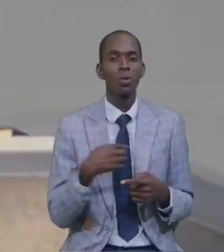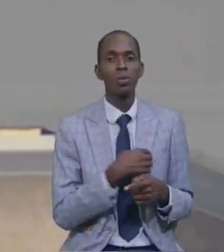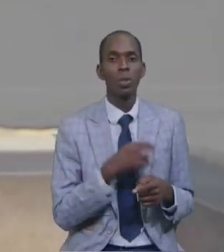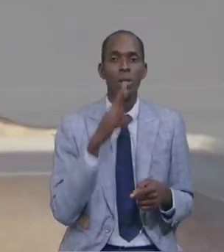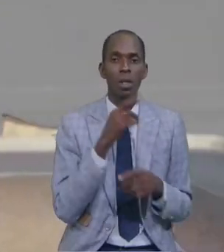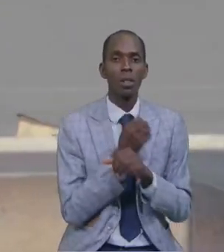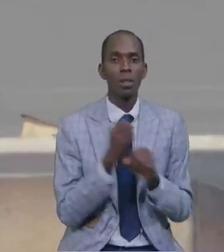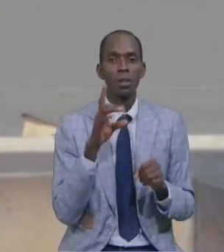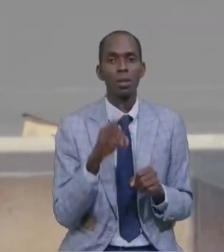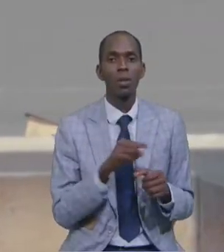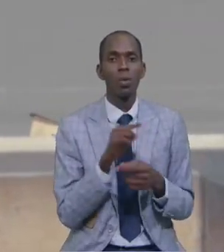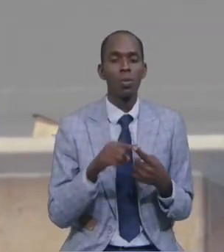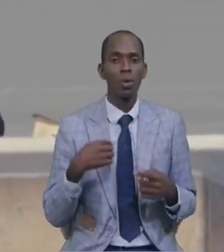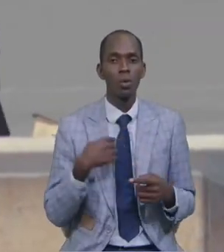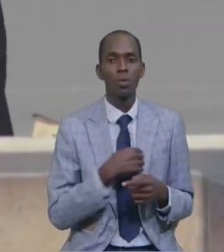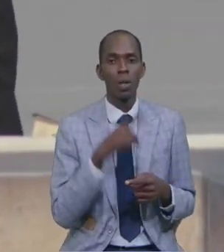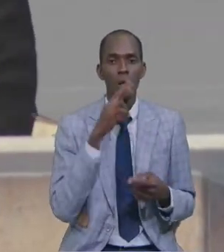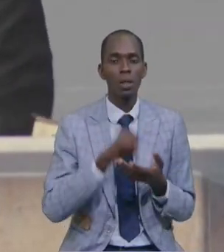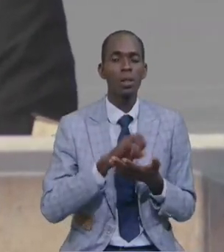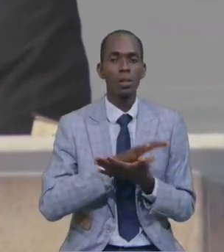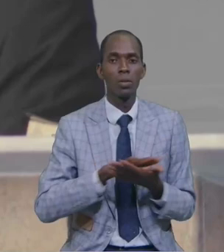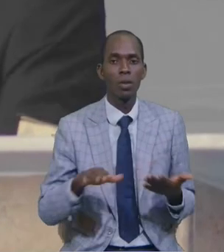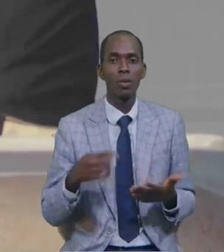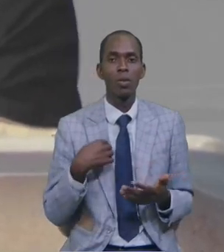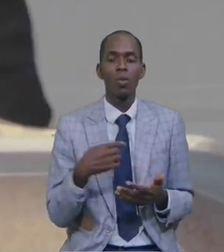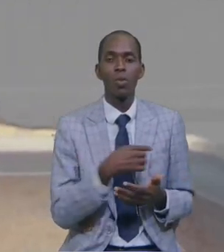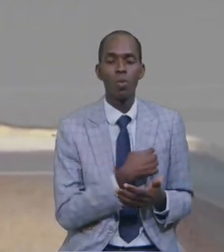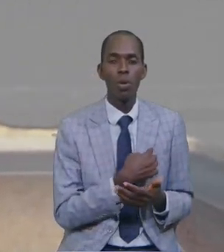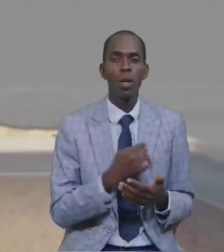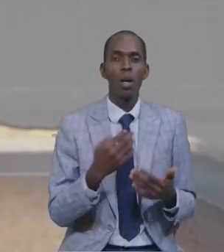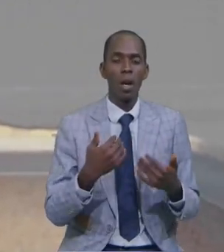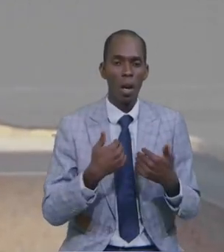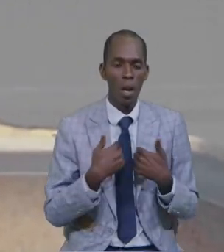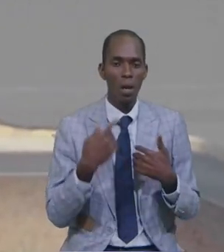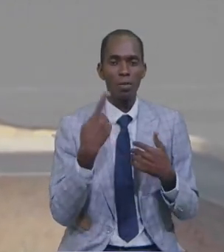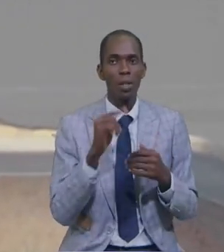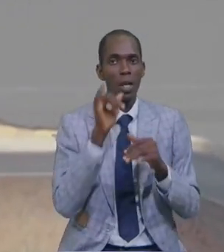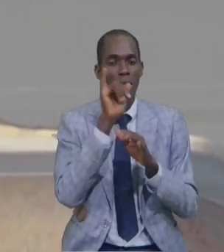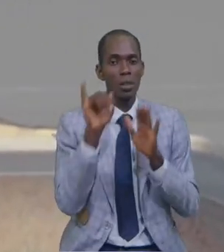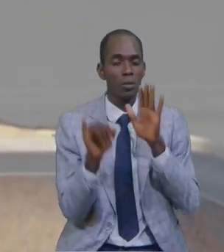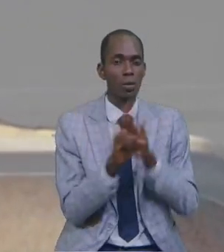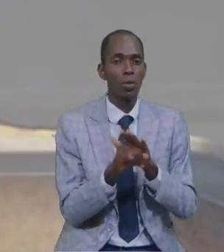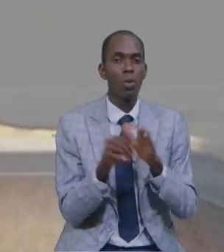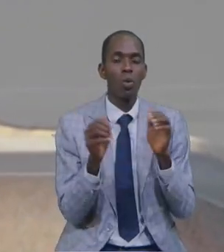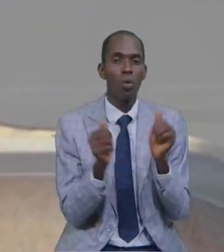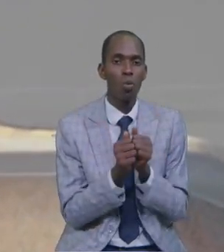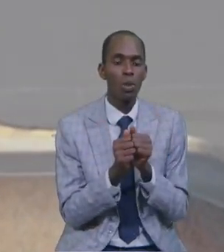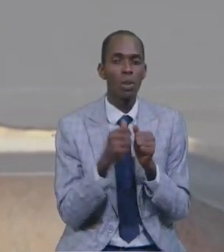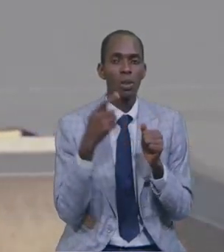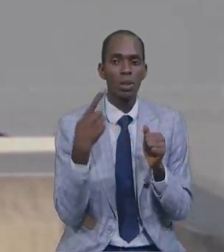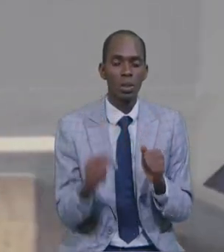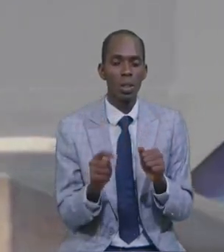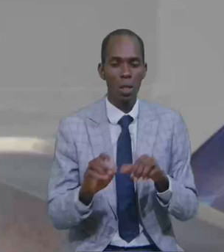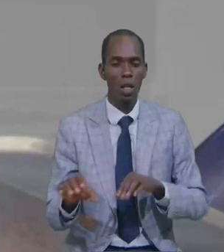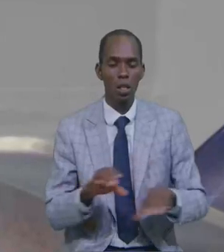l'identification aux actions de Christ. Tout ce type de sentiment là qu'on